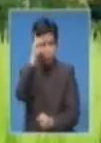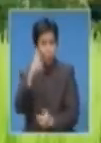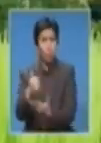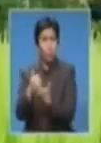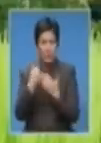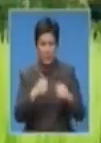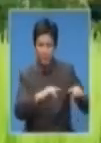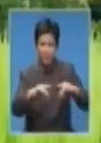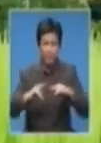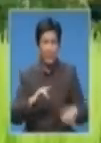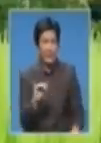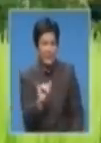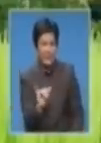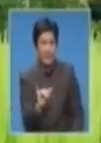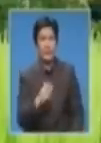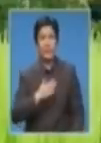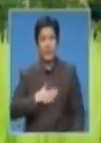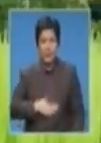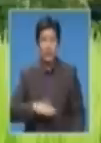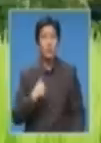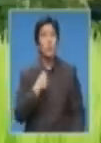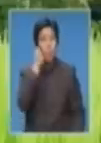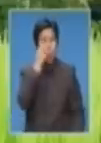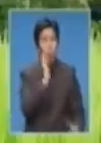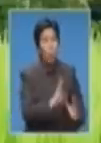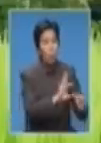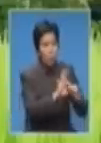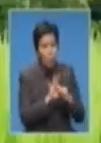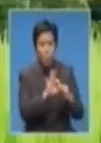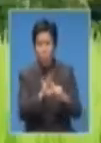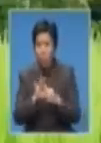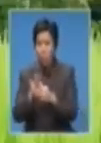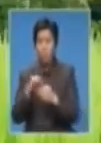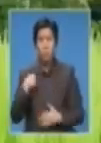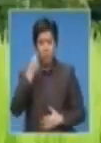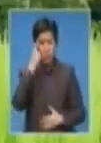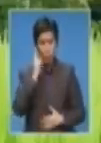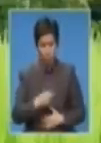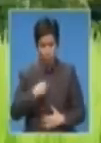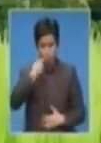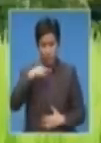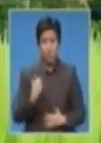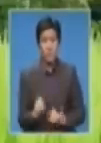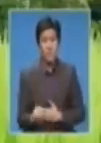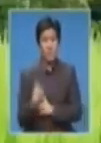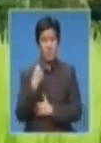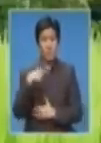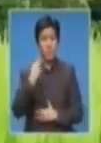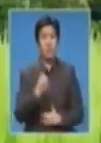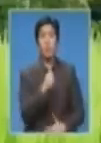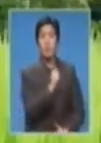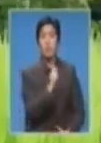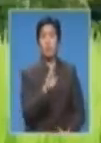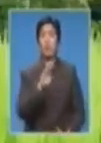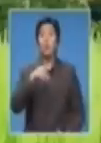งมาขัดแย้งกันเลยในขณะนี้นะครับผมเข้าใจในความห่วงใยของทุกภาคส่วนนะครับต้องเข้มแข็งก่อนนะครับจำไว้อบต.แล้วก็